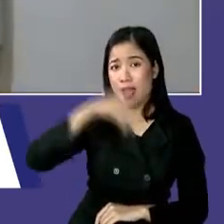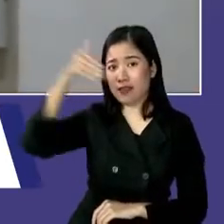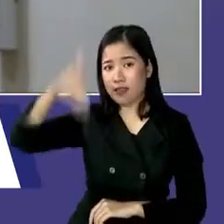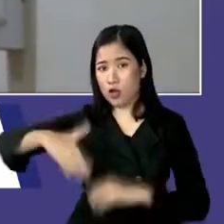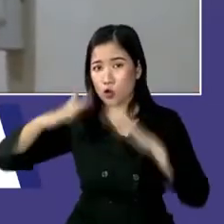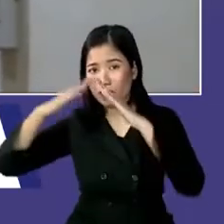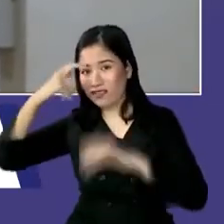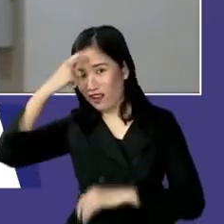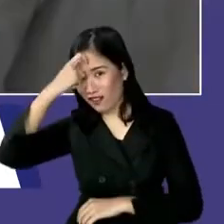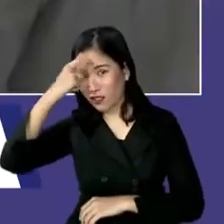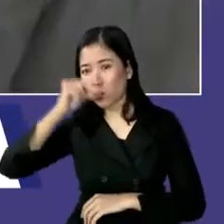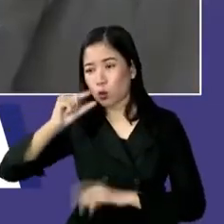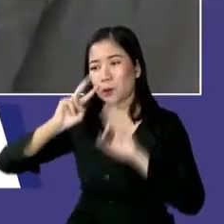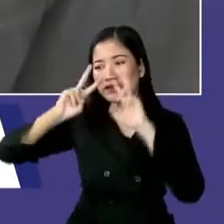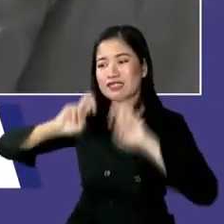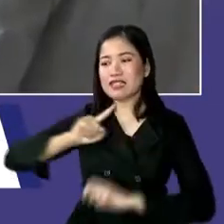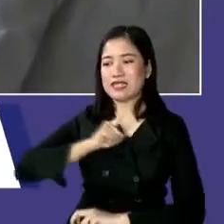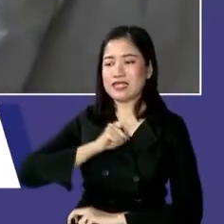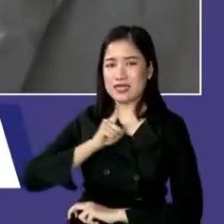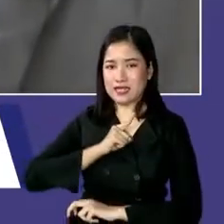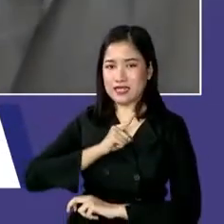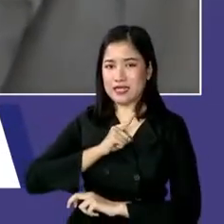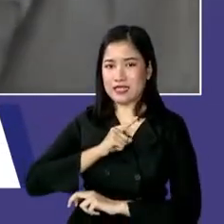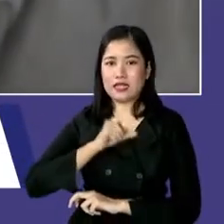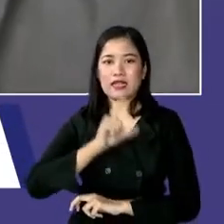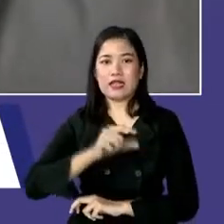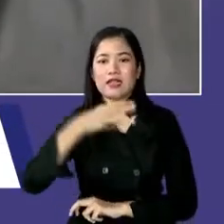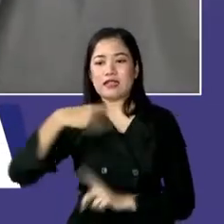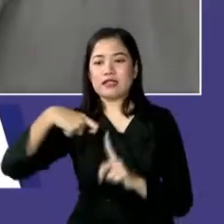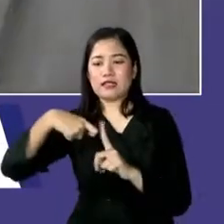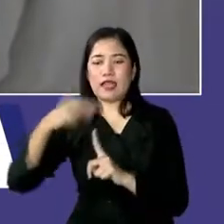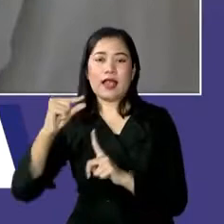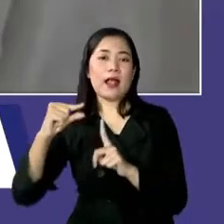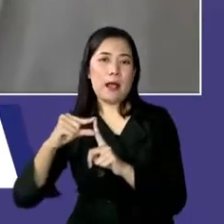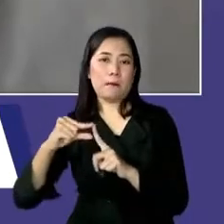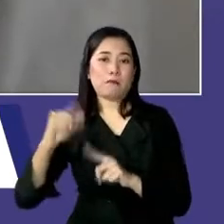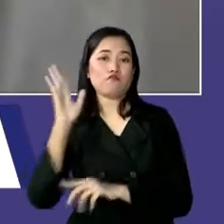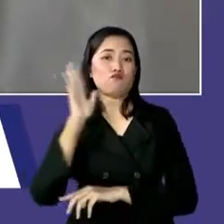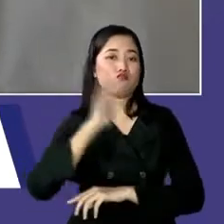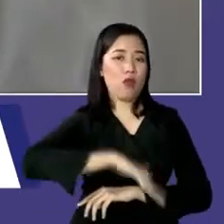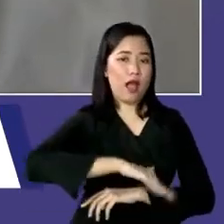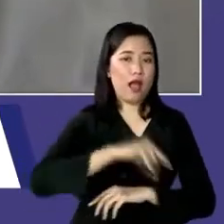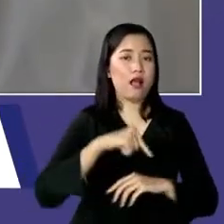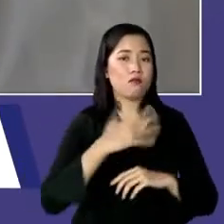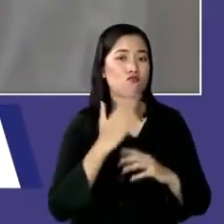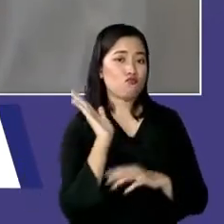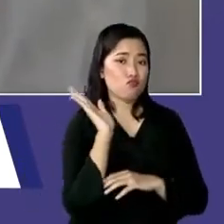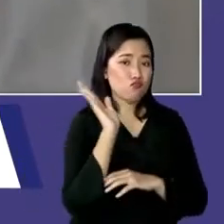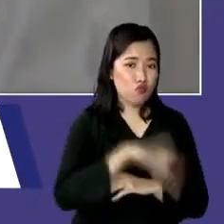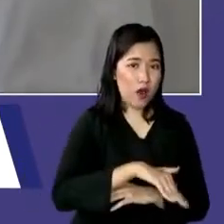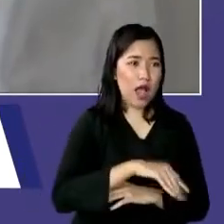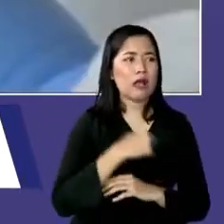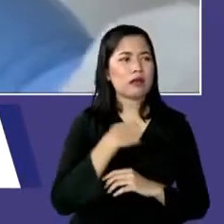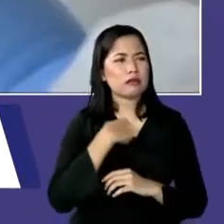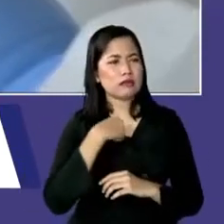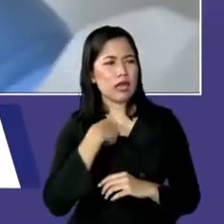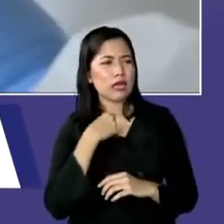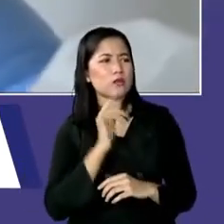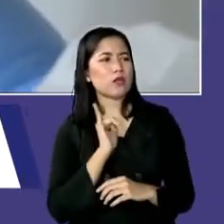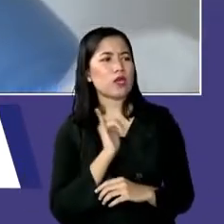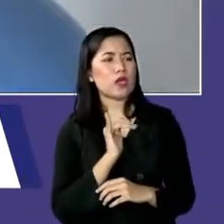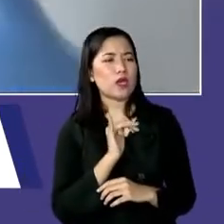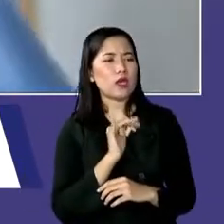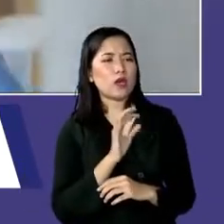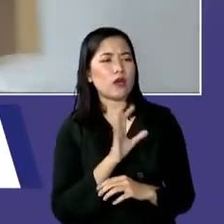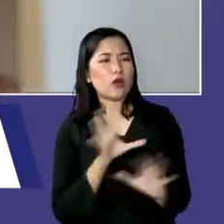untuk mencek aktivis saya kemudian check up saya harus pulang begitu saya pulang ya saya jangan langsung bergaul